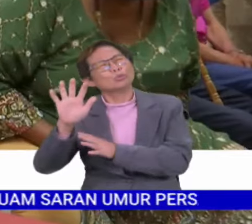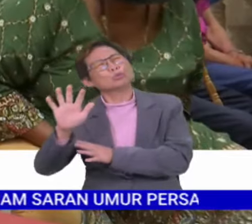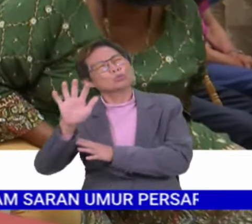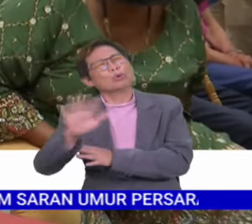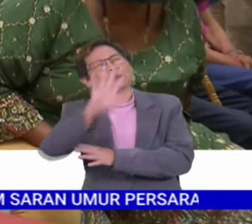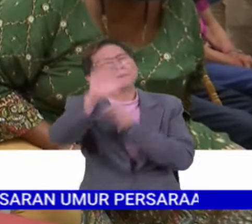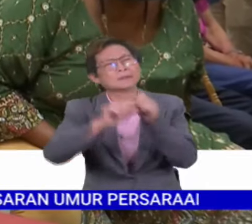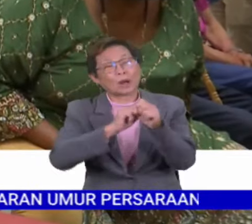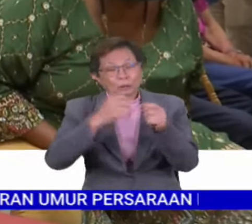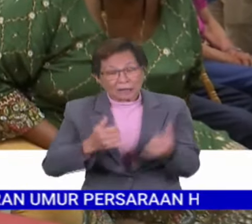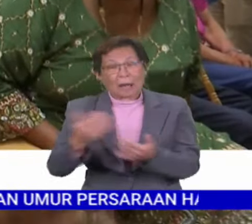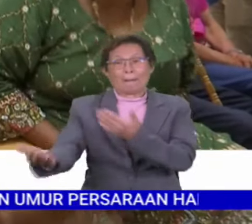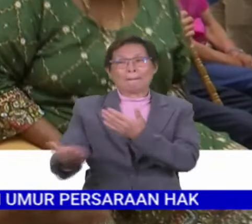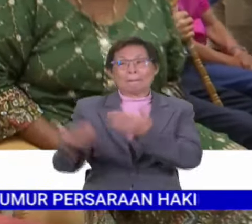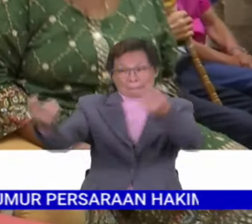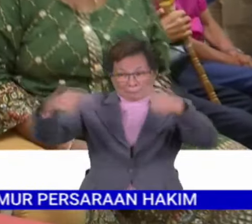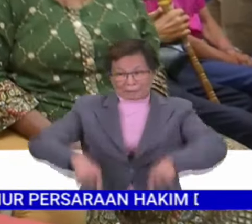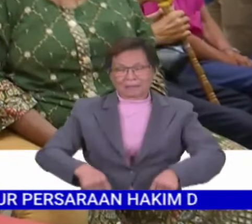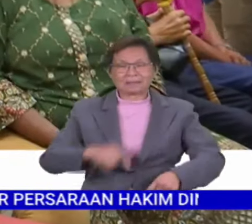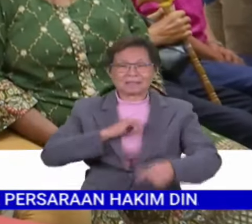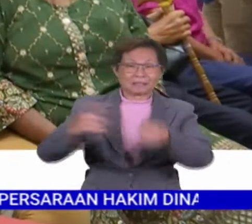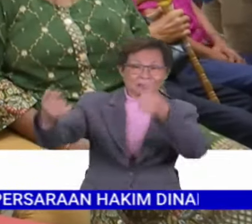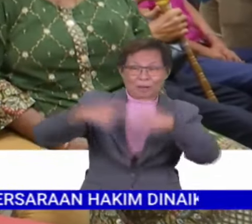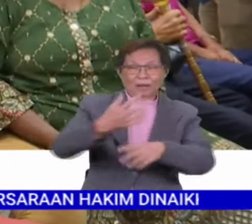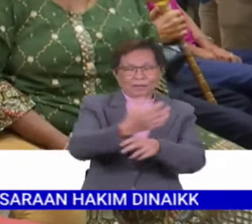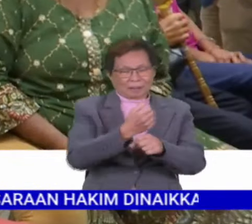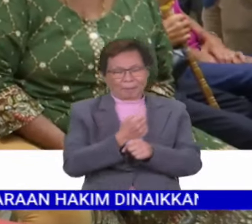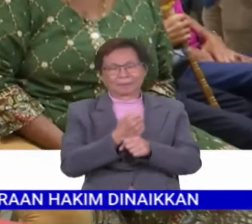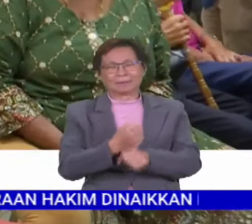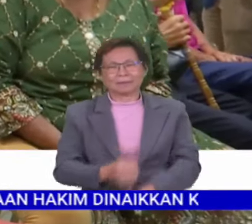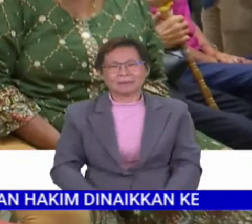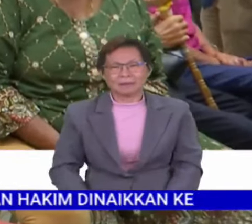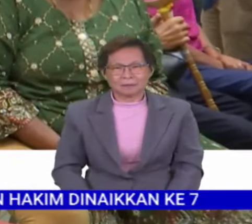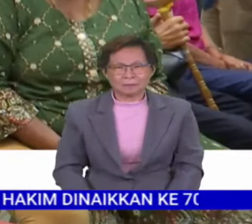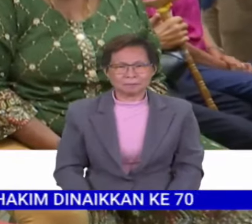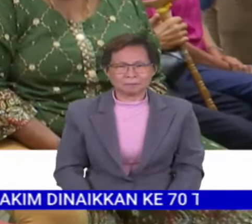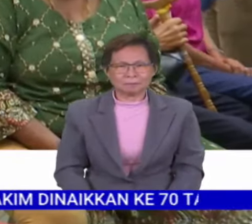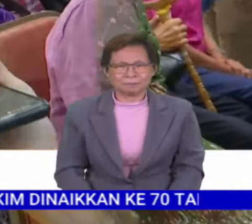Tara mari sekarang sini mari dapat banyak epic.